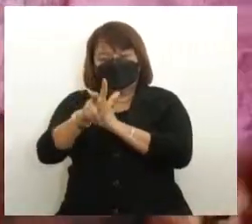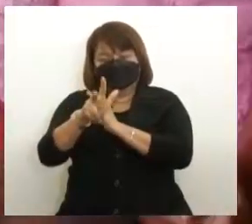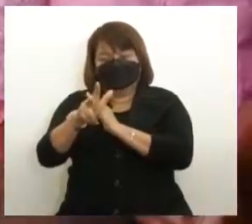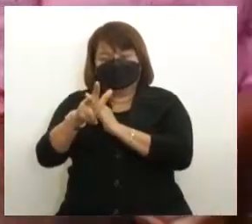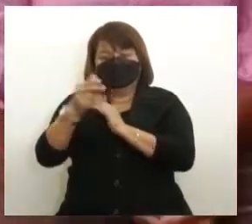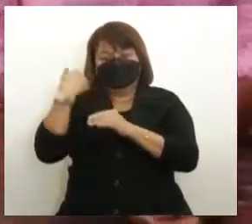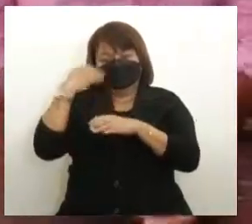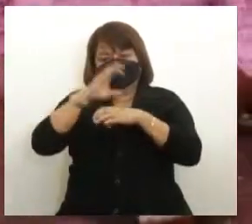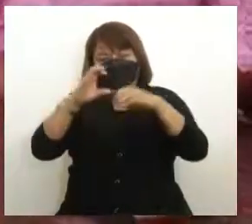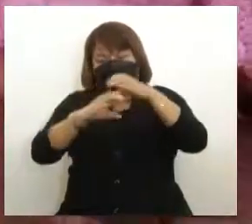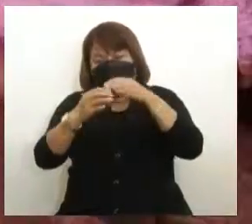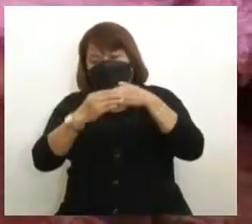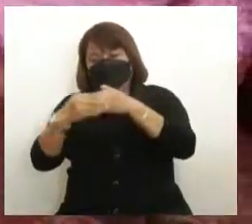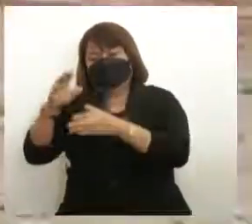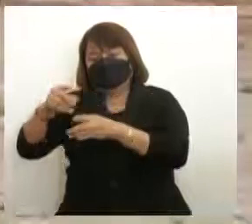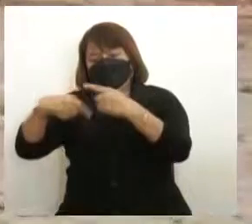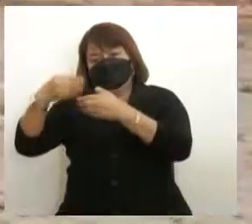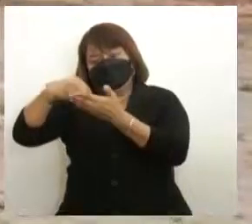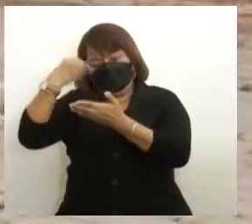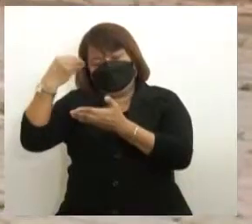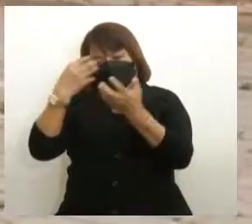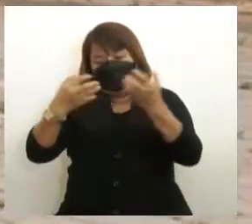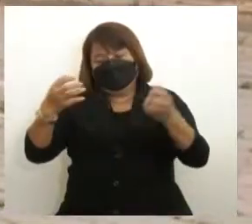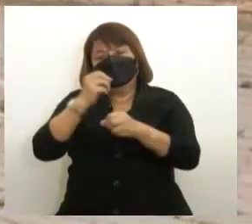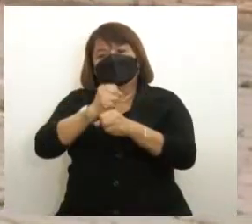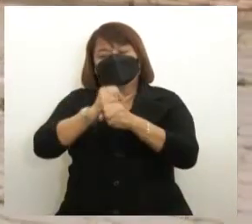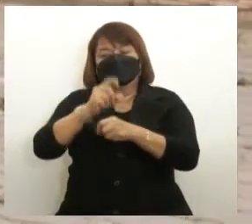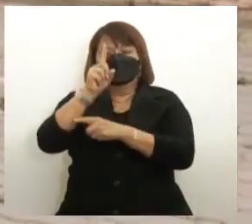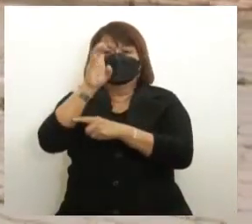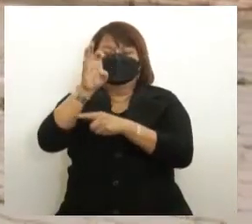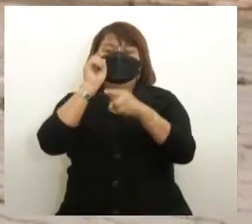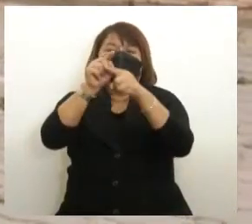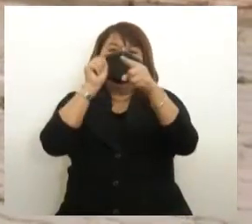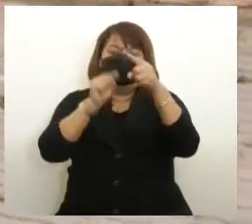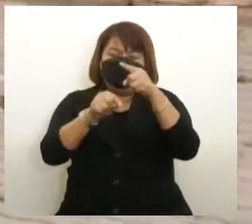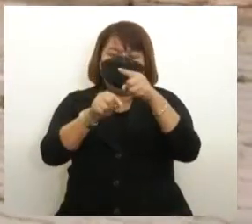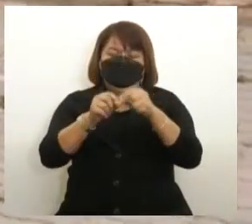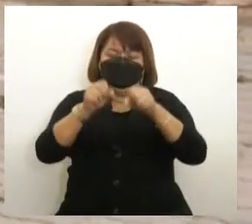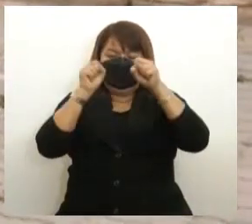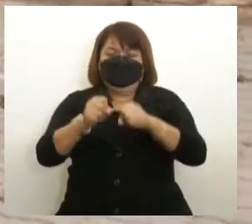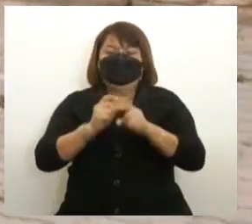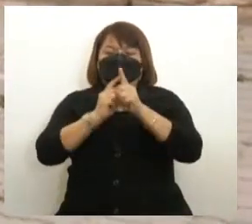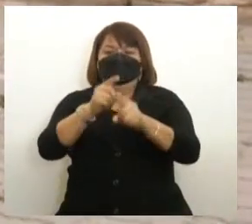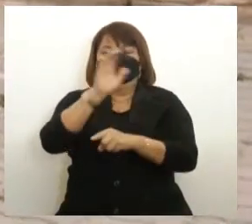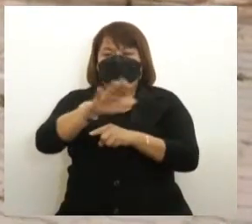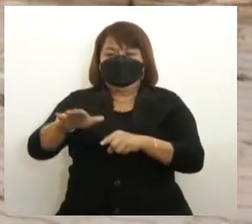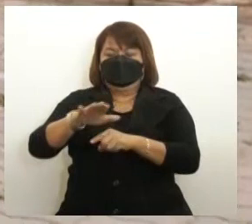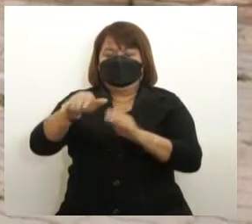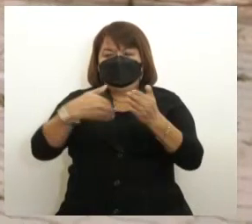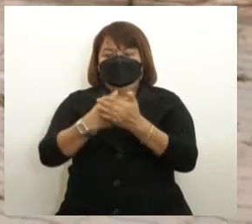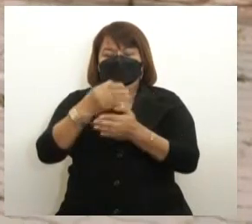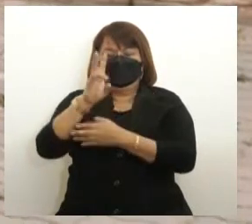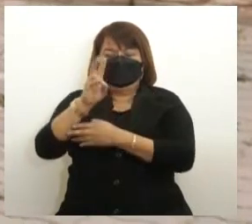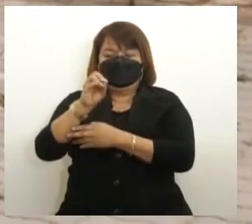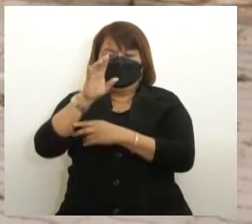าเรียนมีผลการดำเนินงานที่เรียกว่า 100% ซึ่งสามารถติดตามนักเรียนได้ครบทั้ง79คนปรากฏ